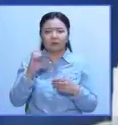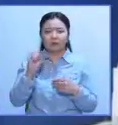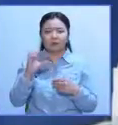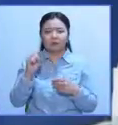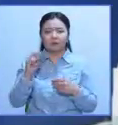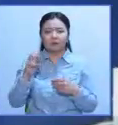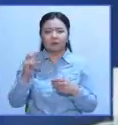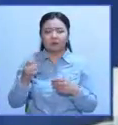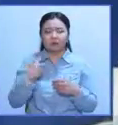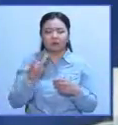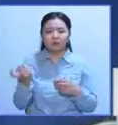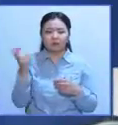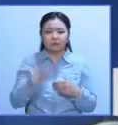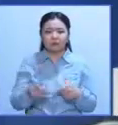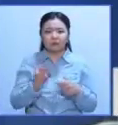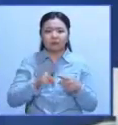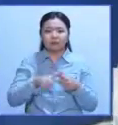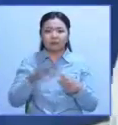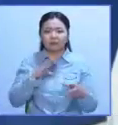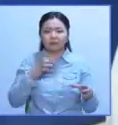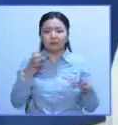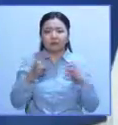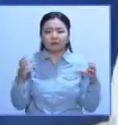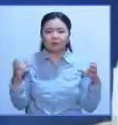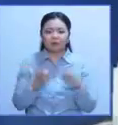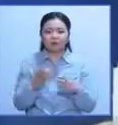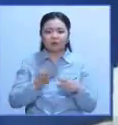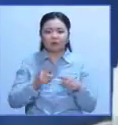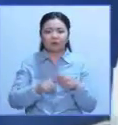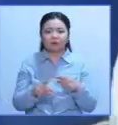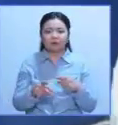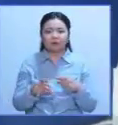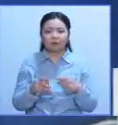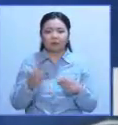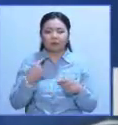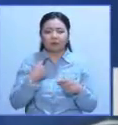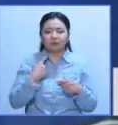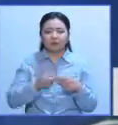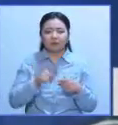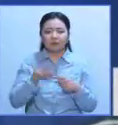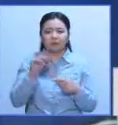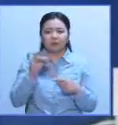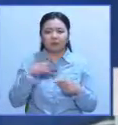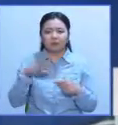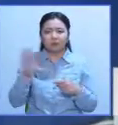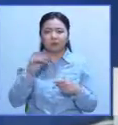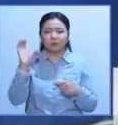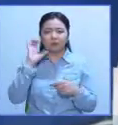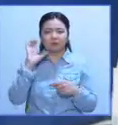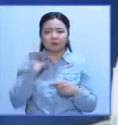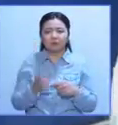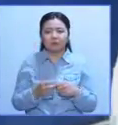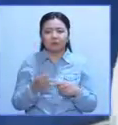астаналық баламен кездестім. Ол өте шебер болды және мықты болды. Бірақ мен тренерін айтқанын тыңдап,